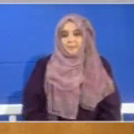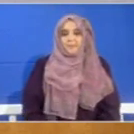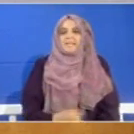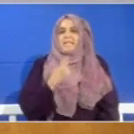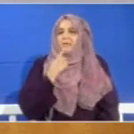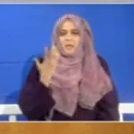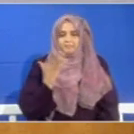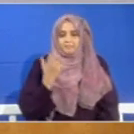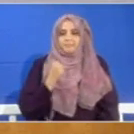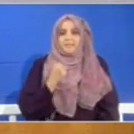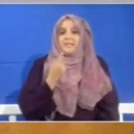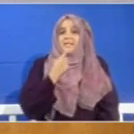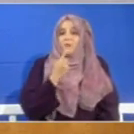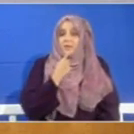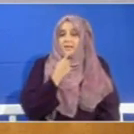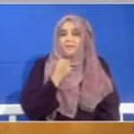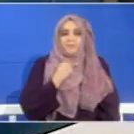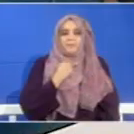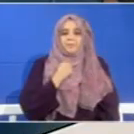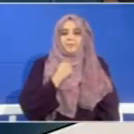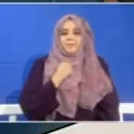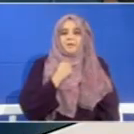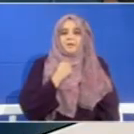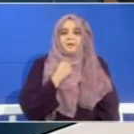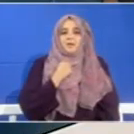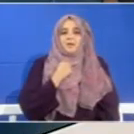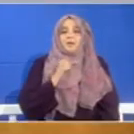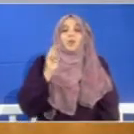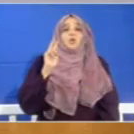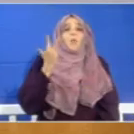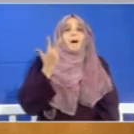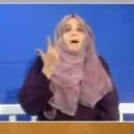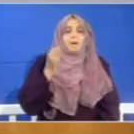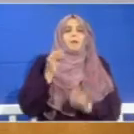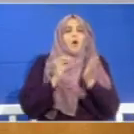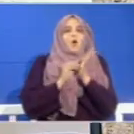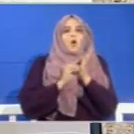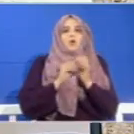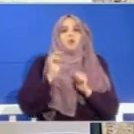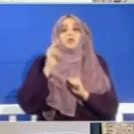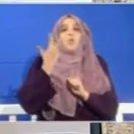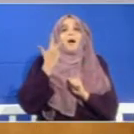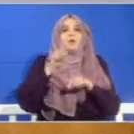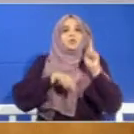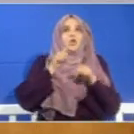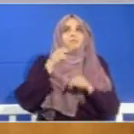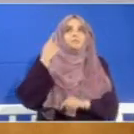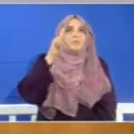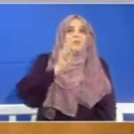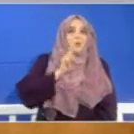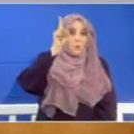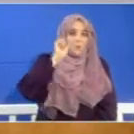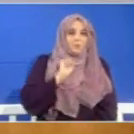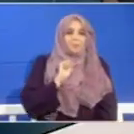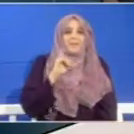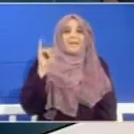معناها فيه ثلاثة أيضا، وذكر في حديث آخر ثلاثة تفرد الله بها،